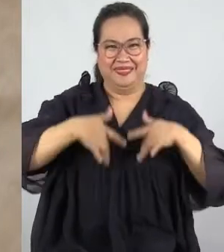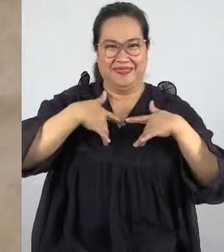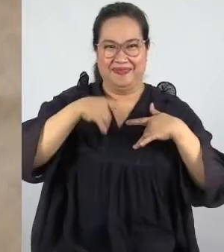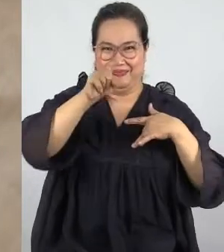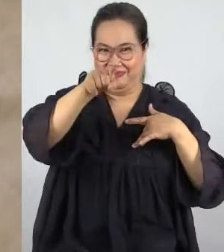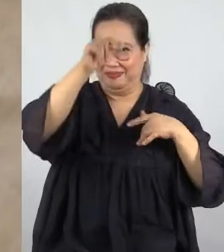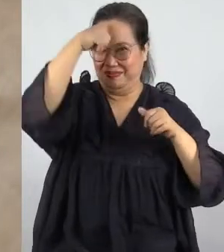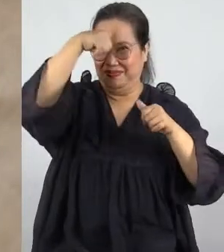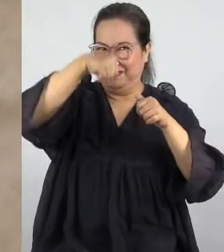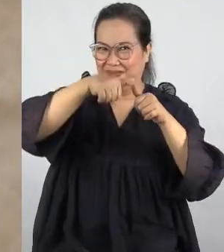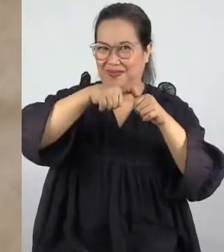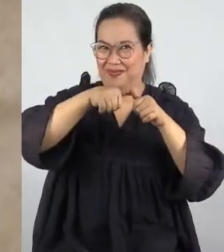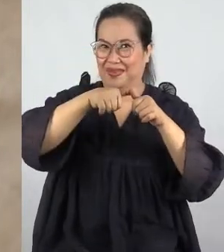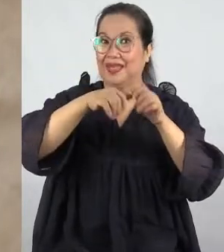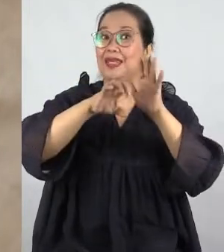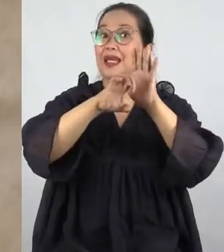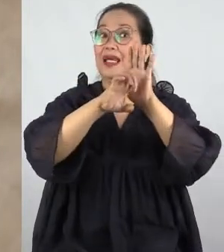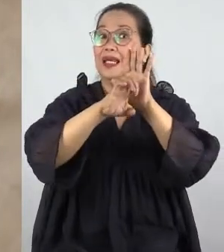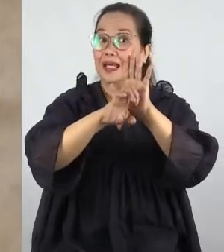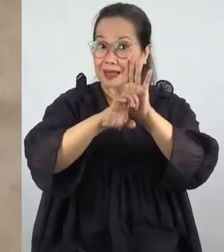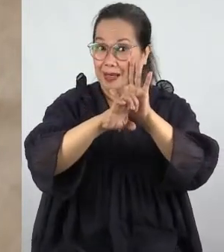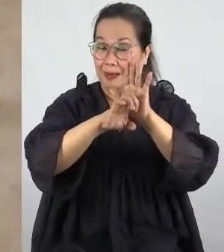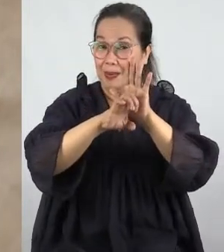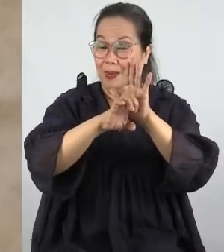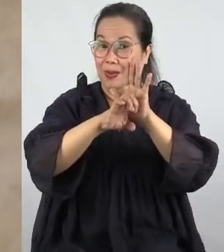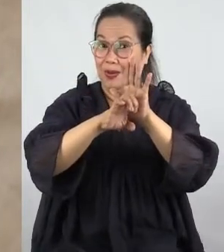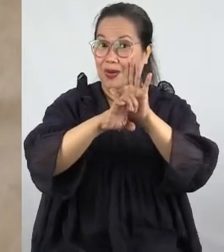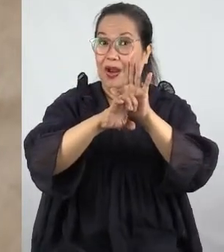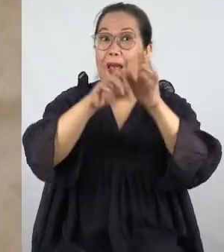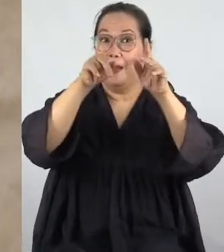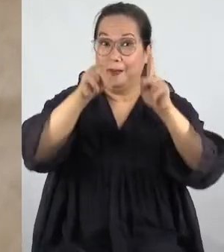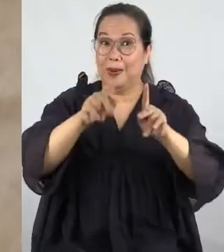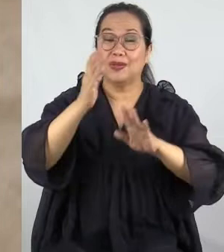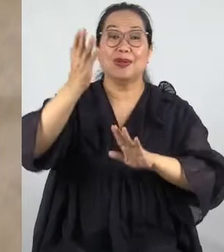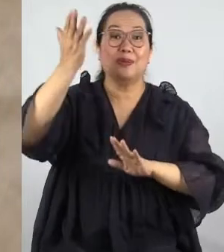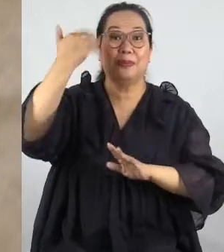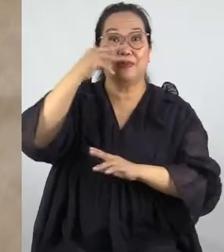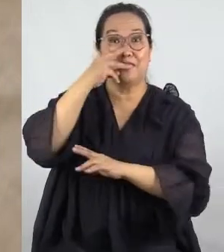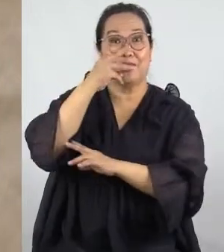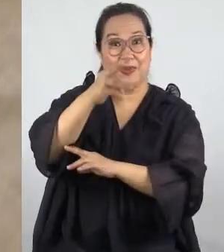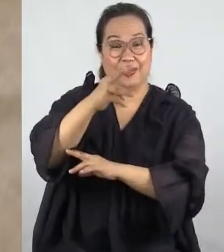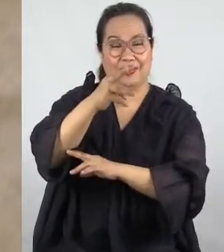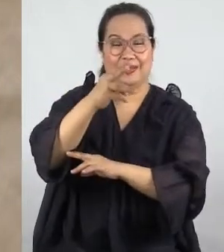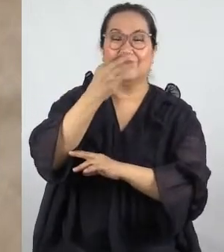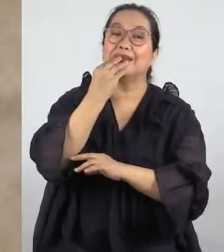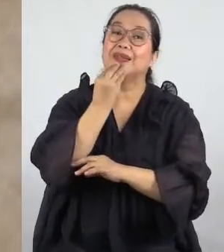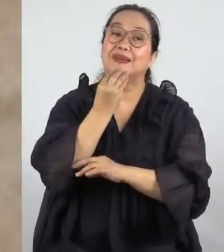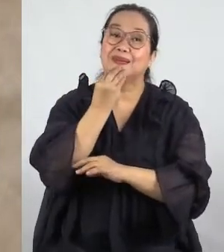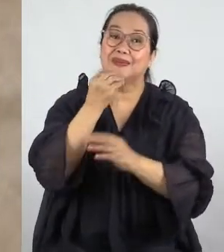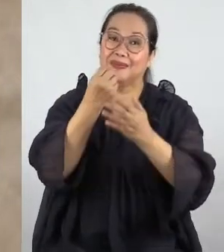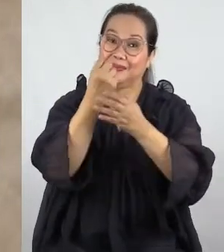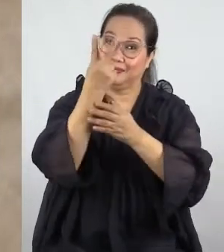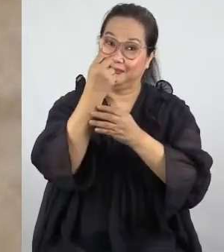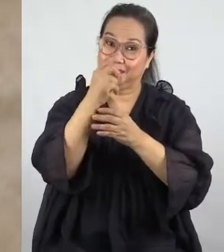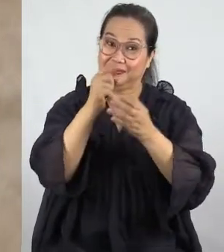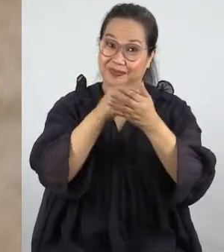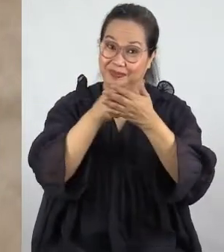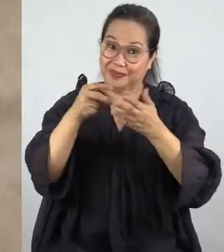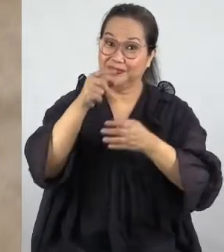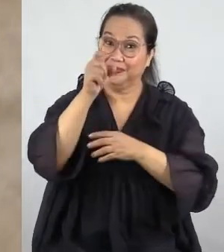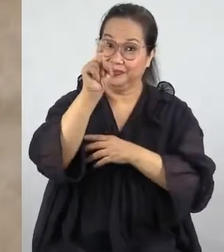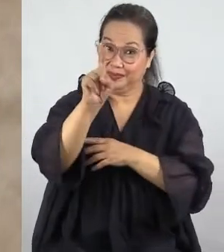ang halimbawa ng mga tapat na saksi. Sabi sa Hebrews 12:1,